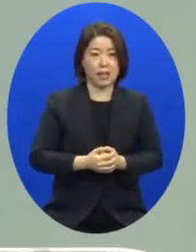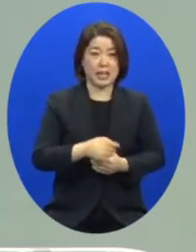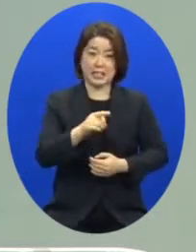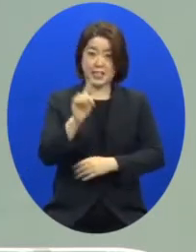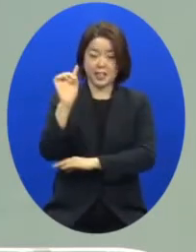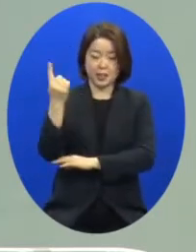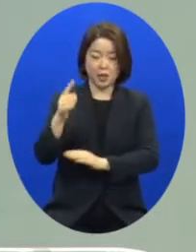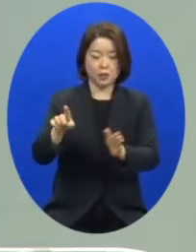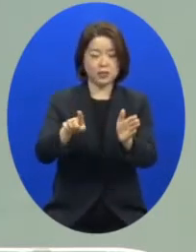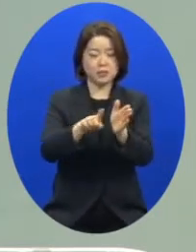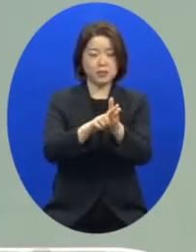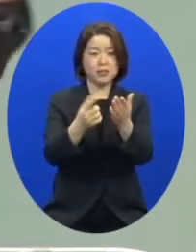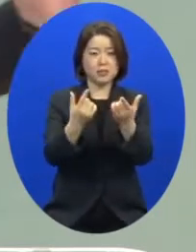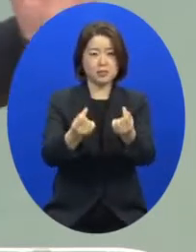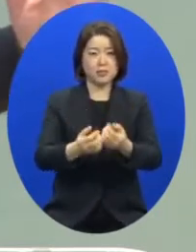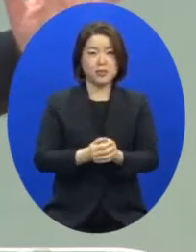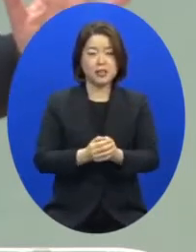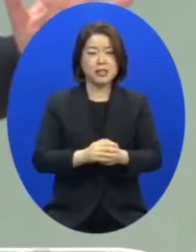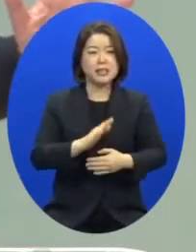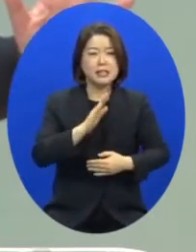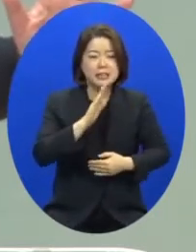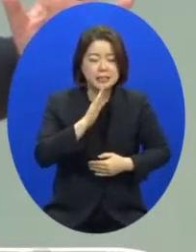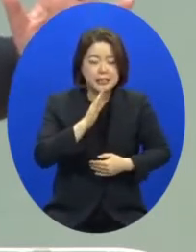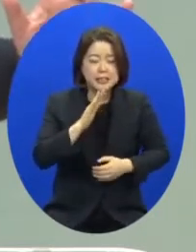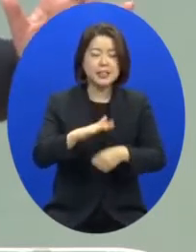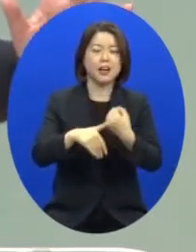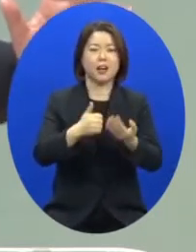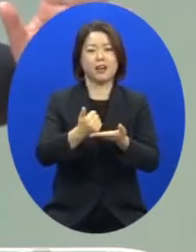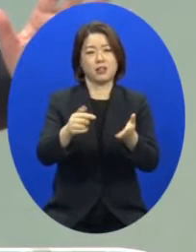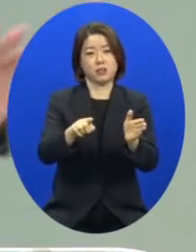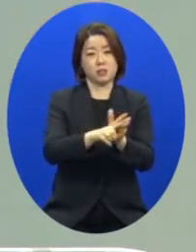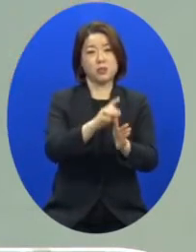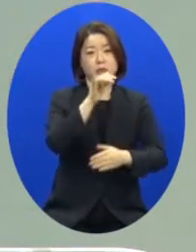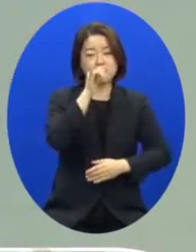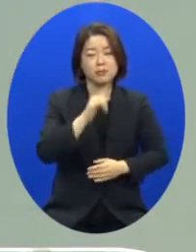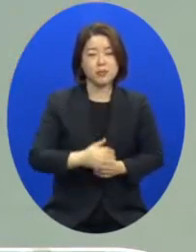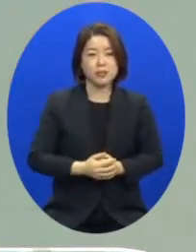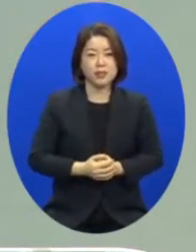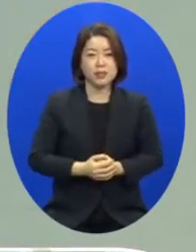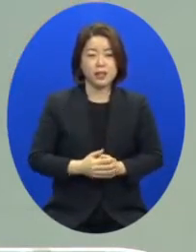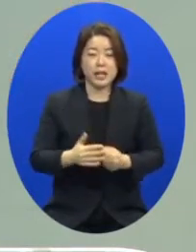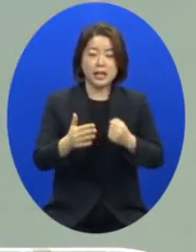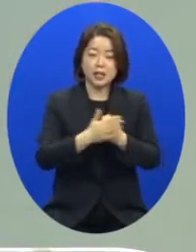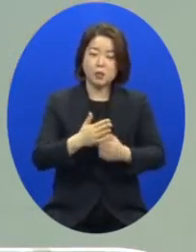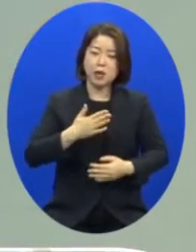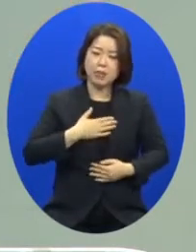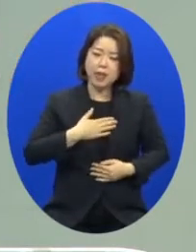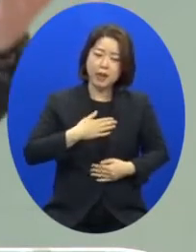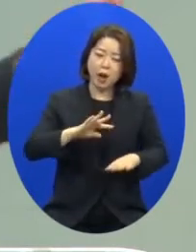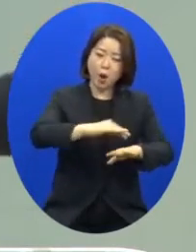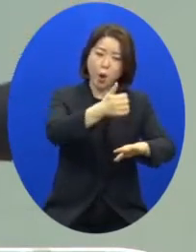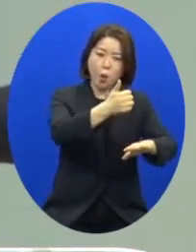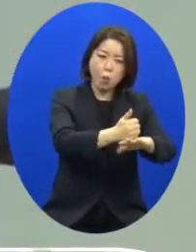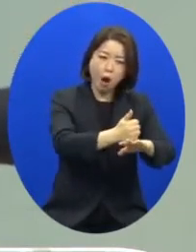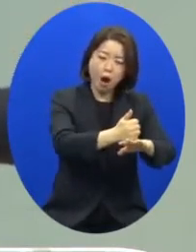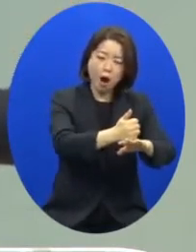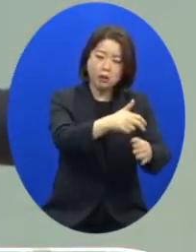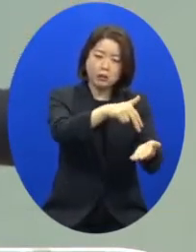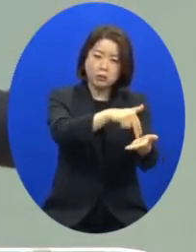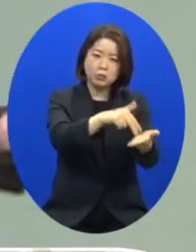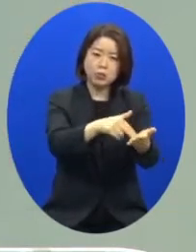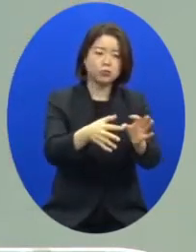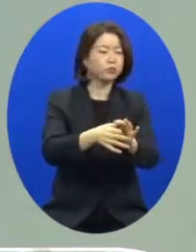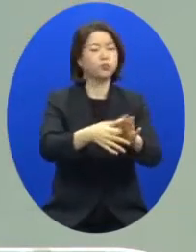믿음이었습니다 다윗이 찐짜 하나님을 믿은 거예요 그러니까 자기가 왕 이라는 것 자체가 무슨 의미가 있냐는